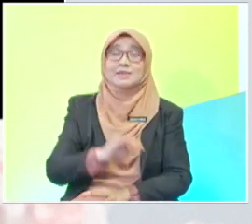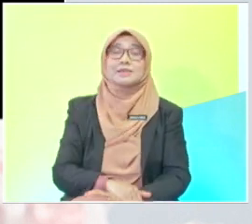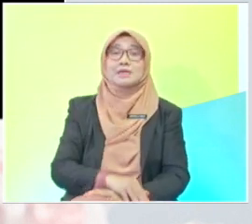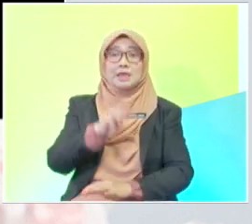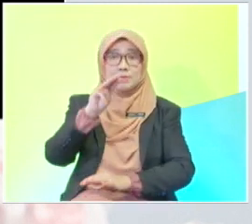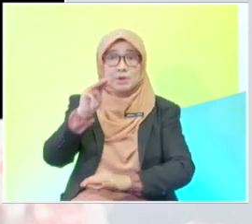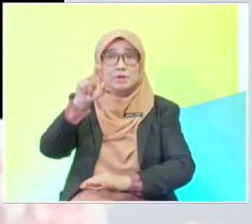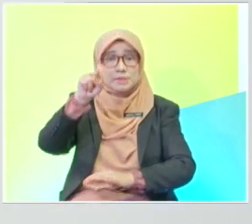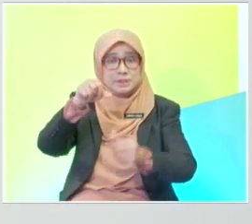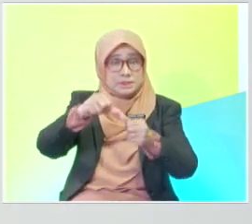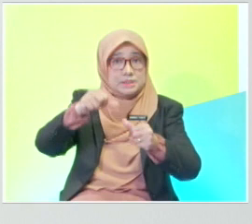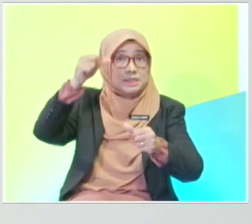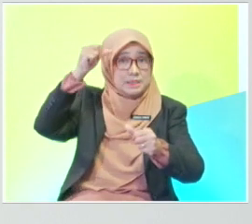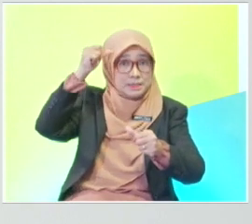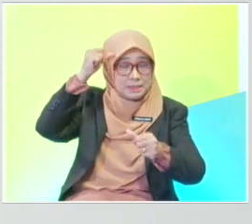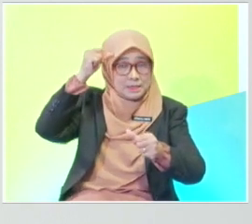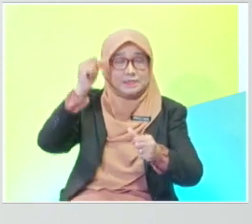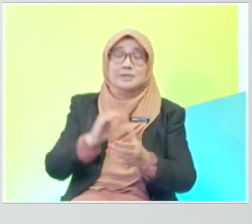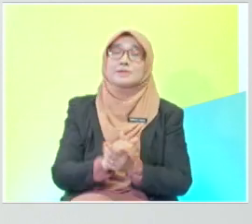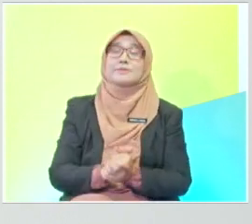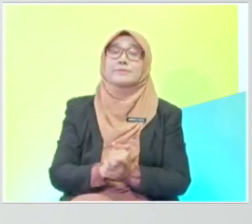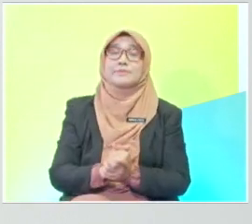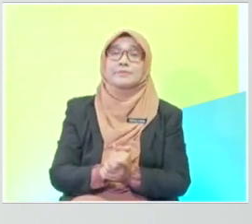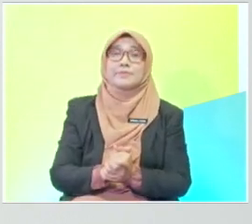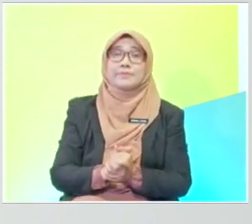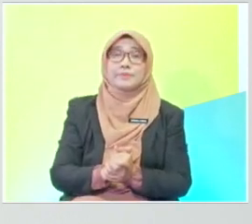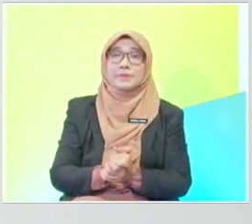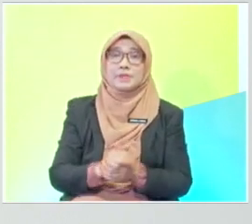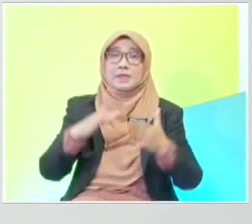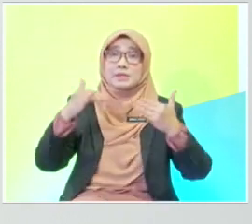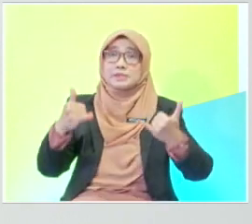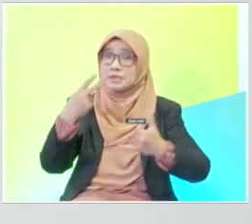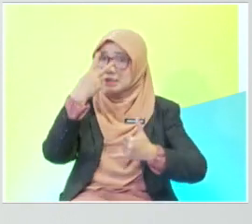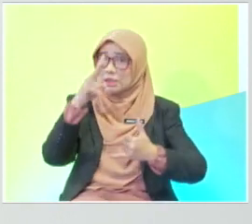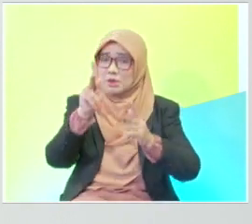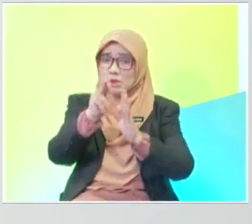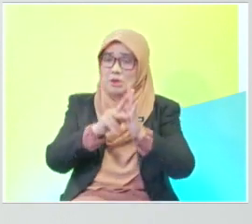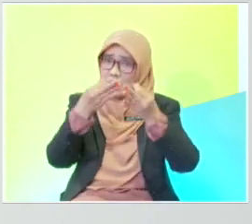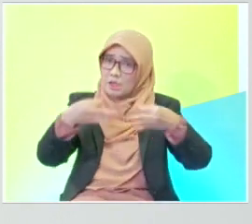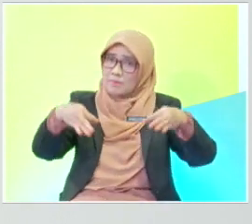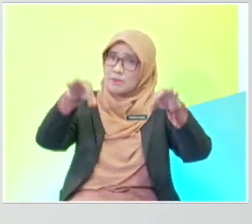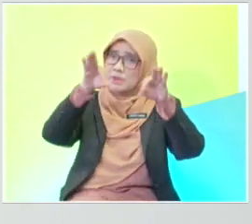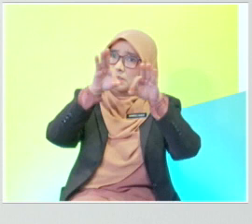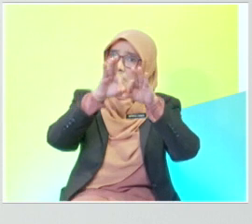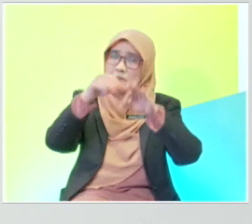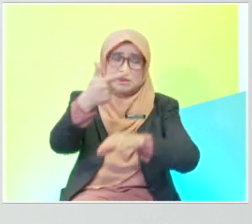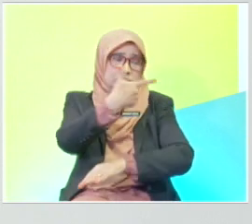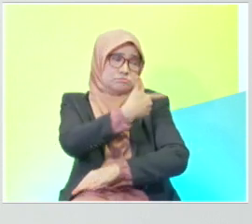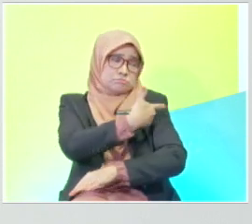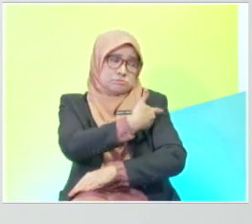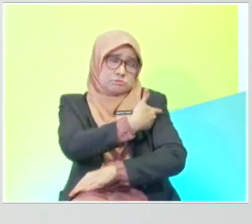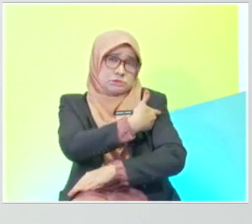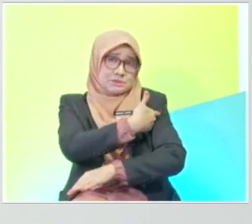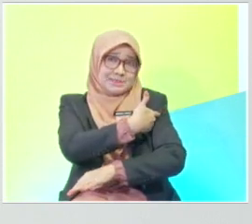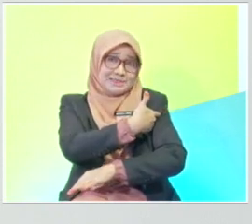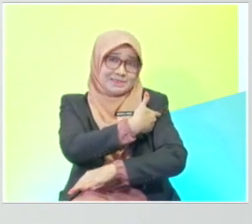boleh ingat ya secara ringkas. Okey, seterusnya kita akan lihat pula kepentingan imunisasi, iaitu yang seperti kita buat di